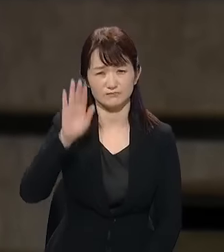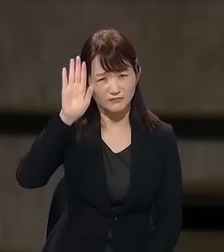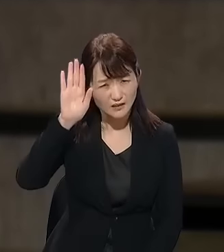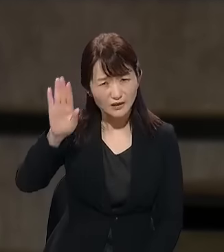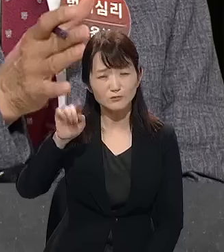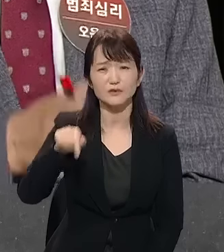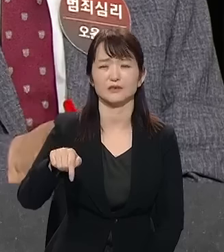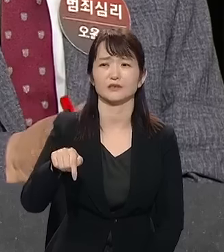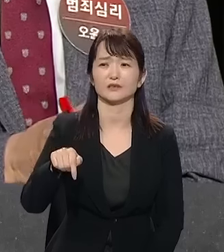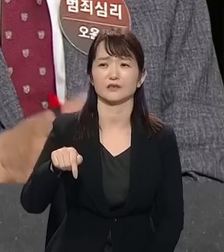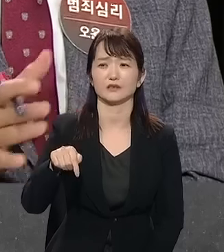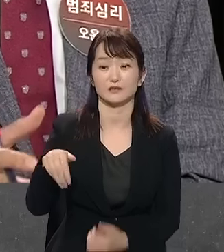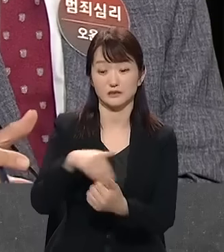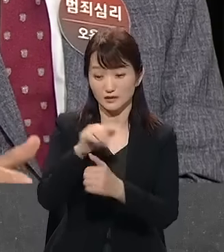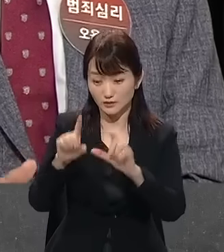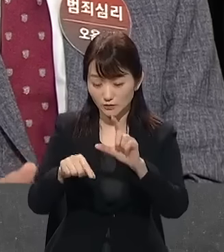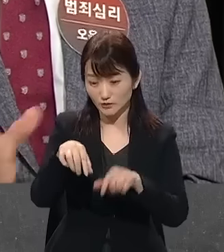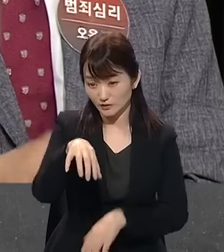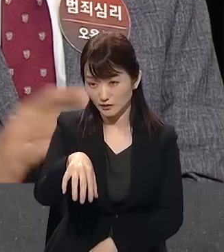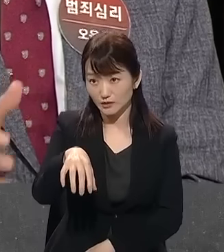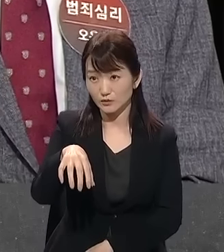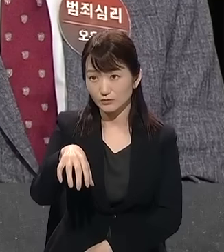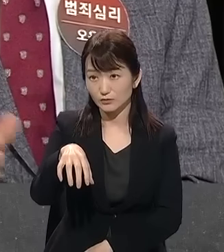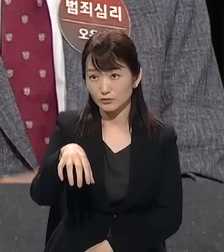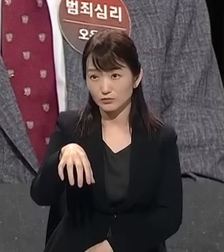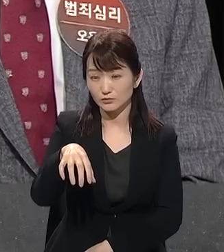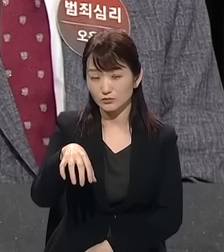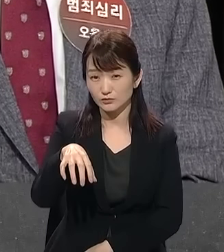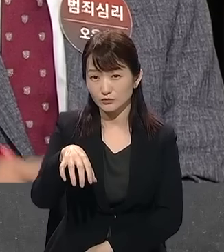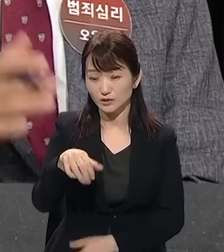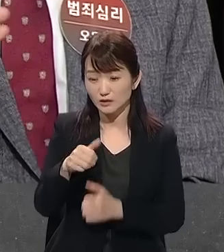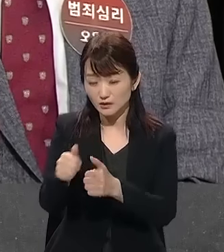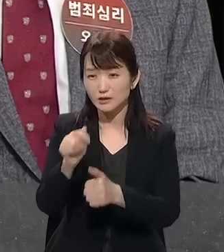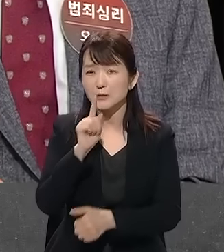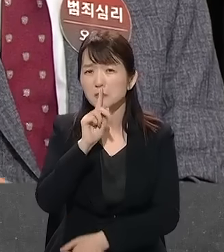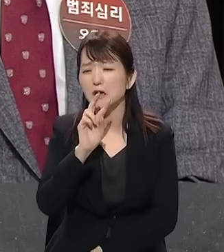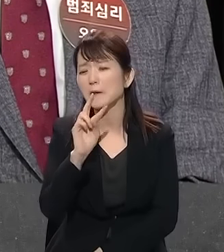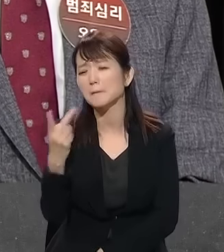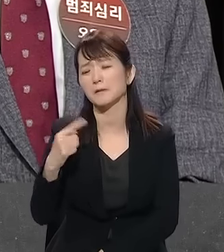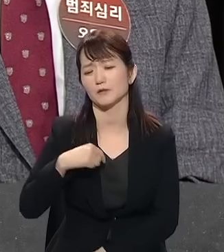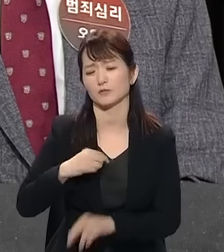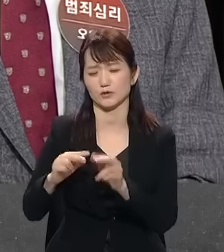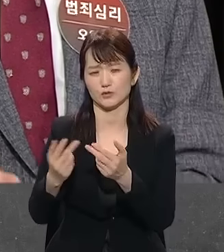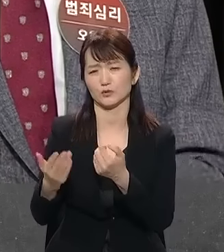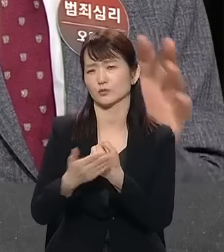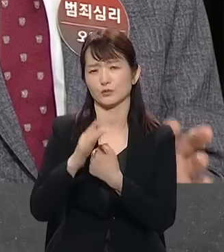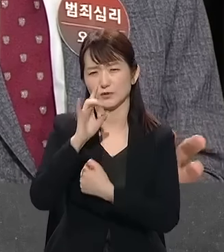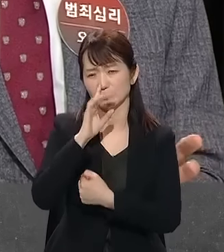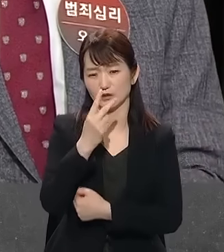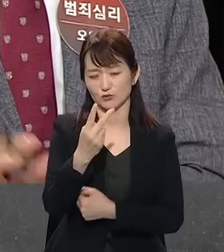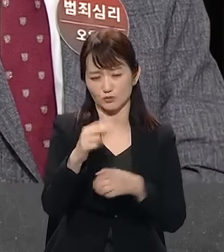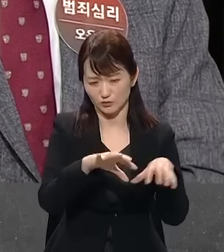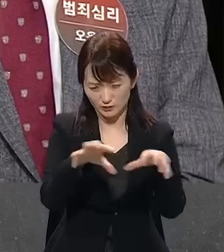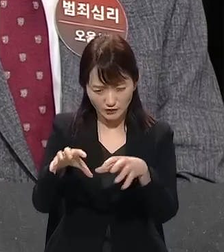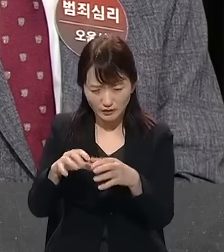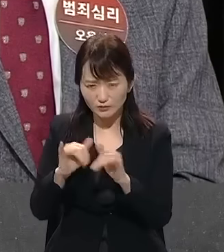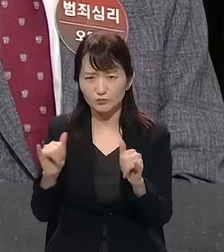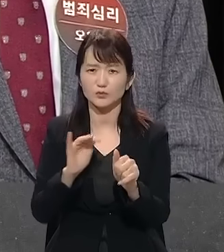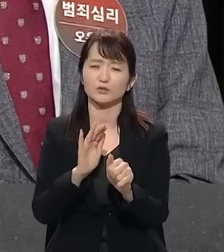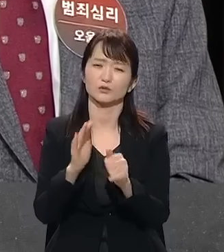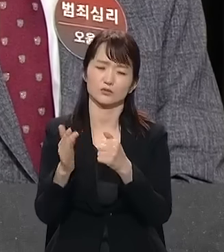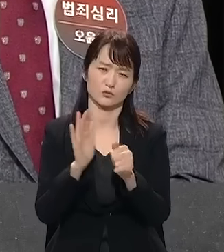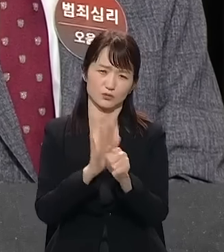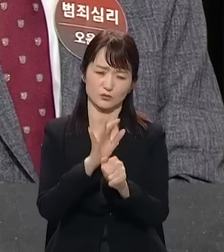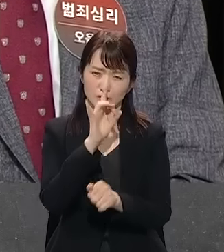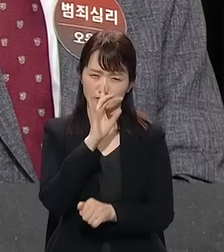저렇게 어떤 사항과 장소에 따라서 말을 자꾸 바꾸는 것이 본인에게도 도움도 안 되고 양국 국민들에게도 도움이 안 된다라고